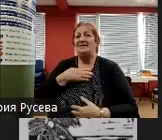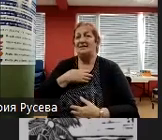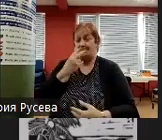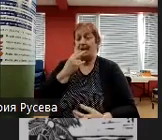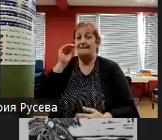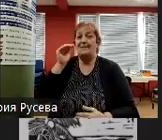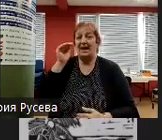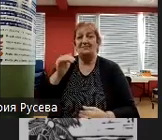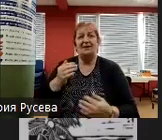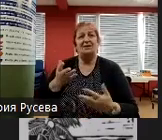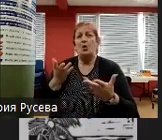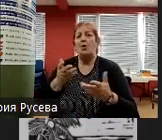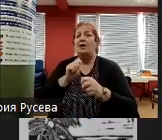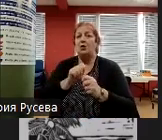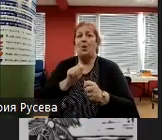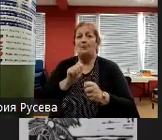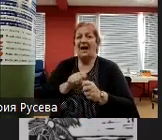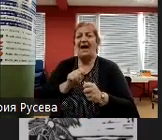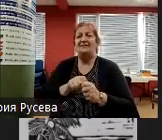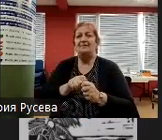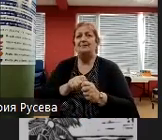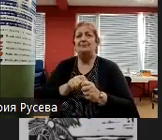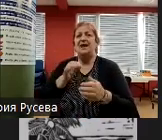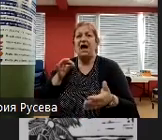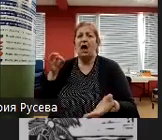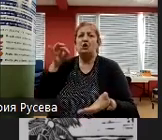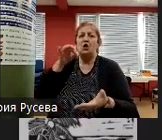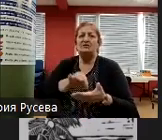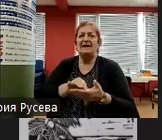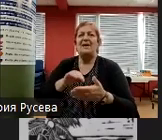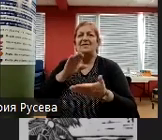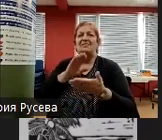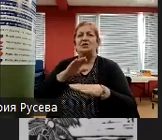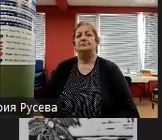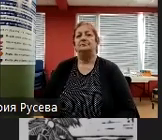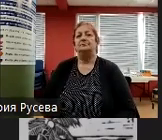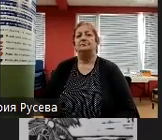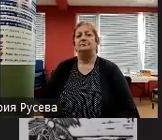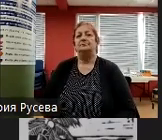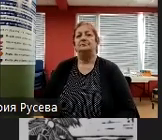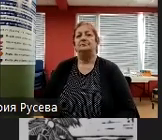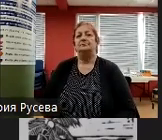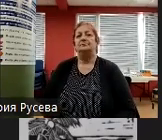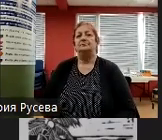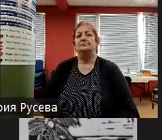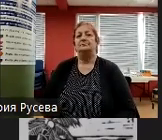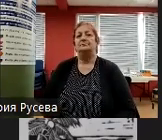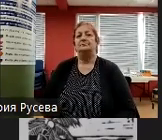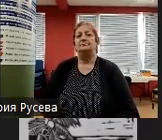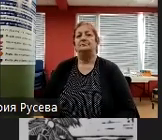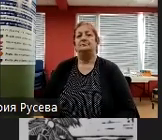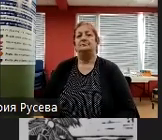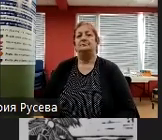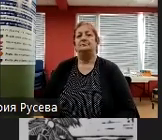предвид, когато създаваме достъпен документ. So these principles